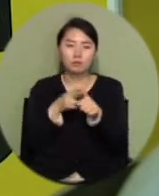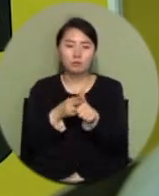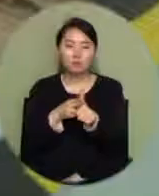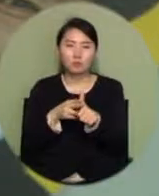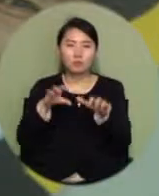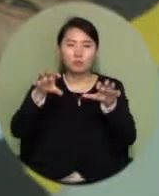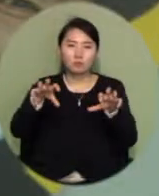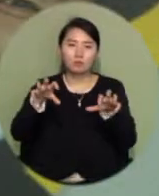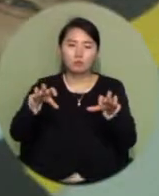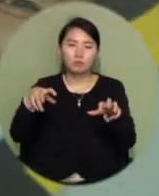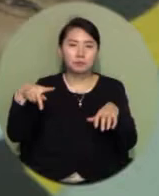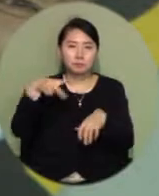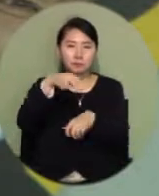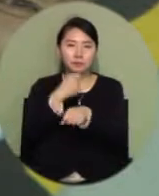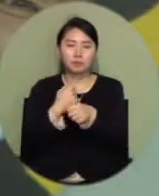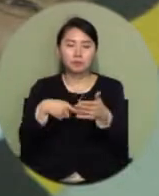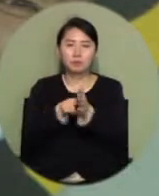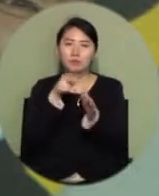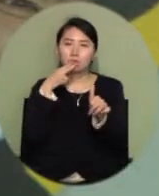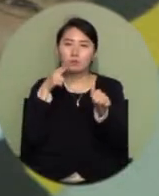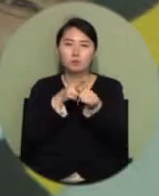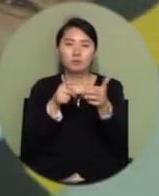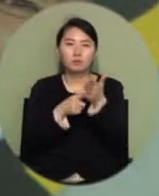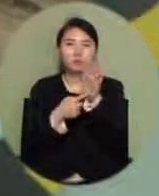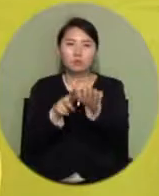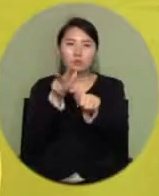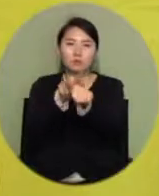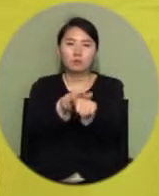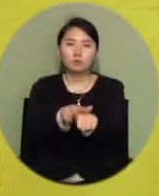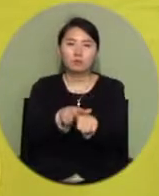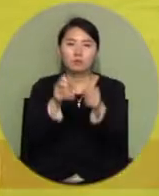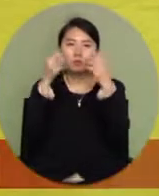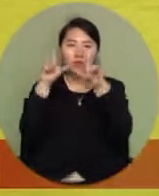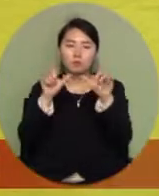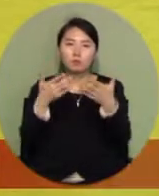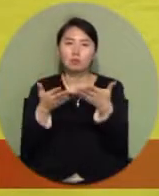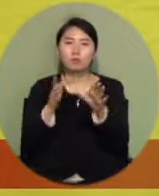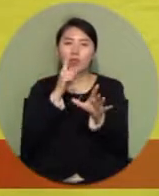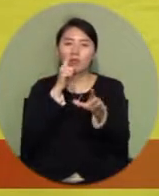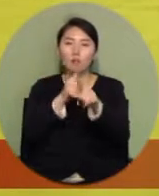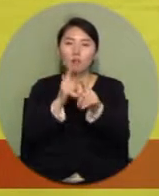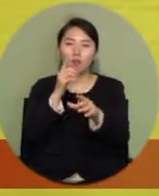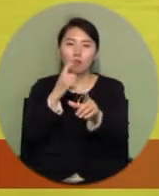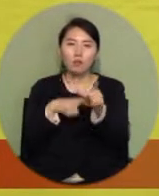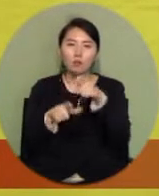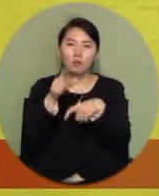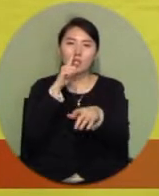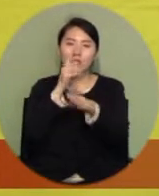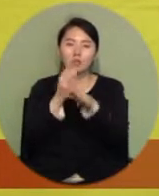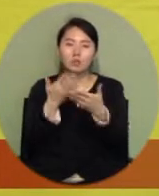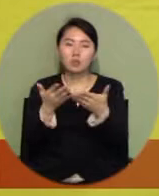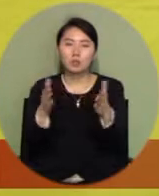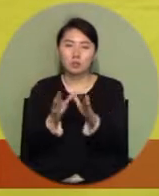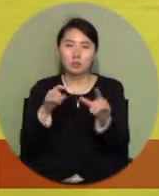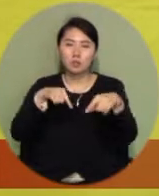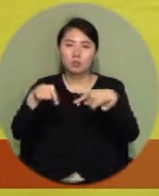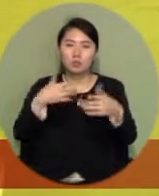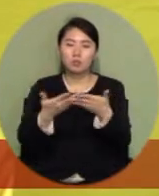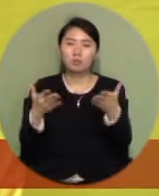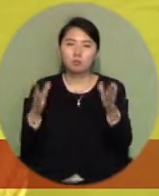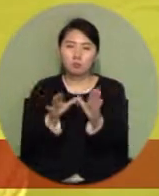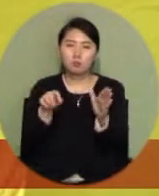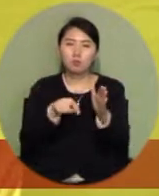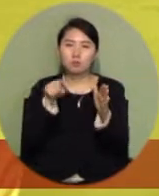체제 타파를 내걸고 출마를 선언했습니다. 새누리당, 더불어민주당과 같은 기득권 정당 체제